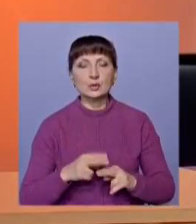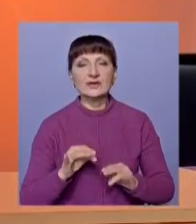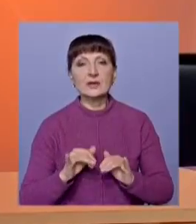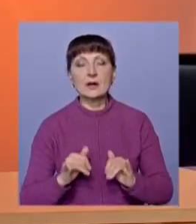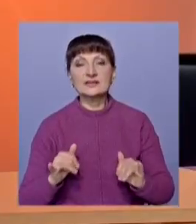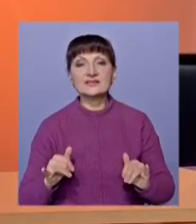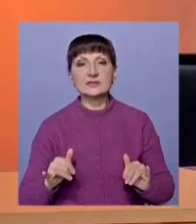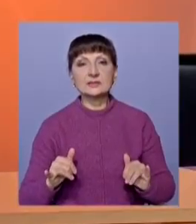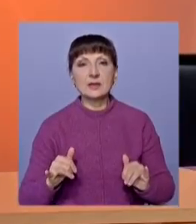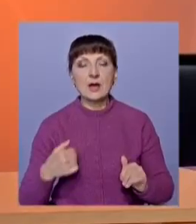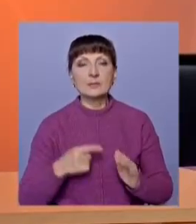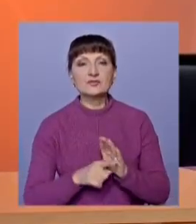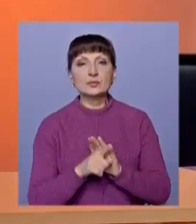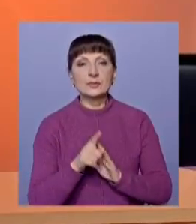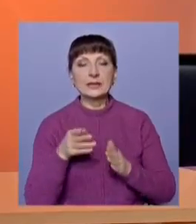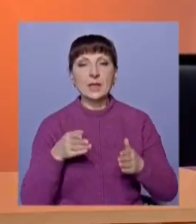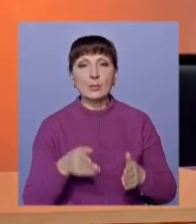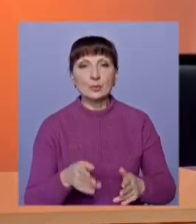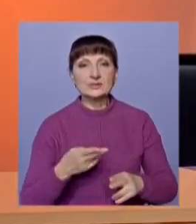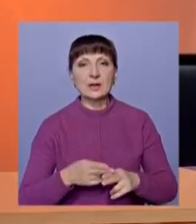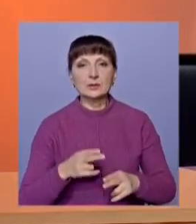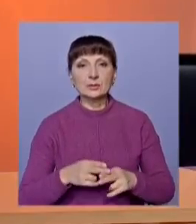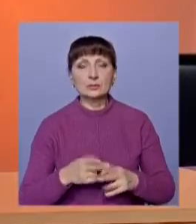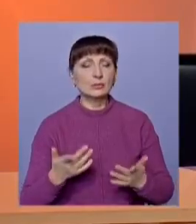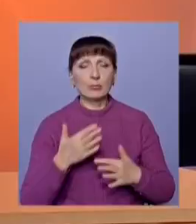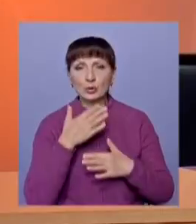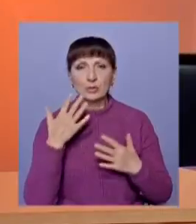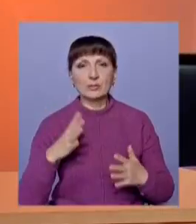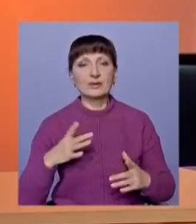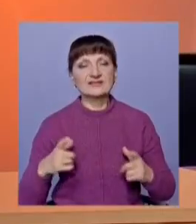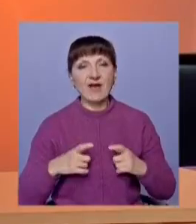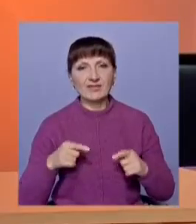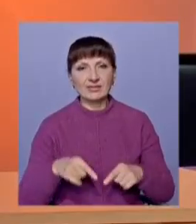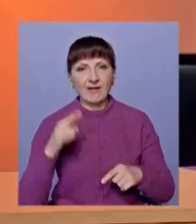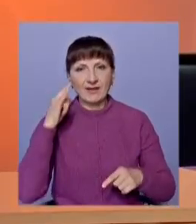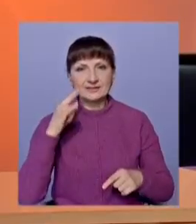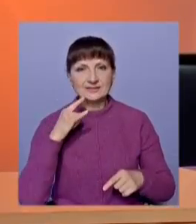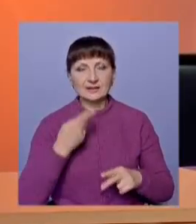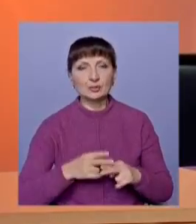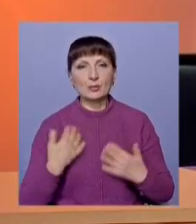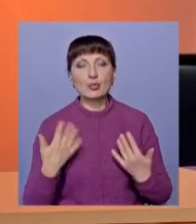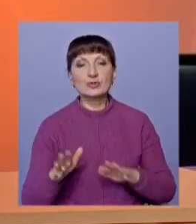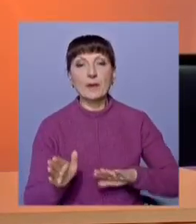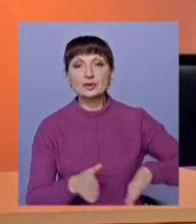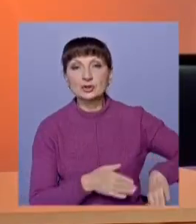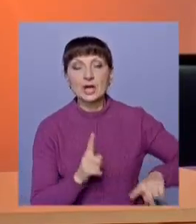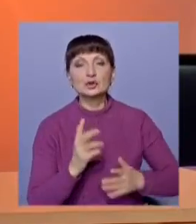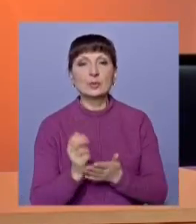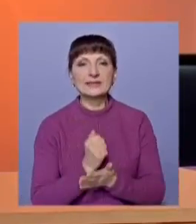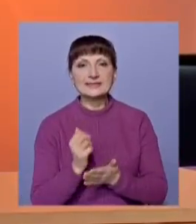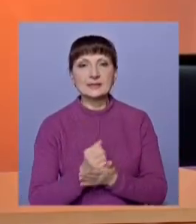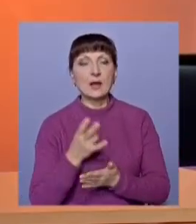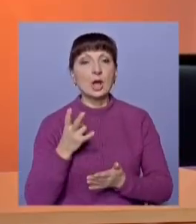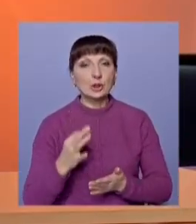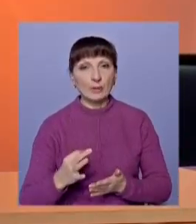развитие мы ступили на путь, который, ну, многим достаточно было бы завидно посмотреть на тот путь, который мы прошли, чего мы достигли. Однако